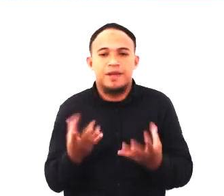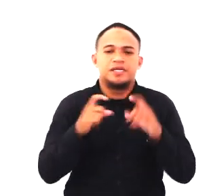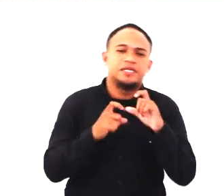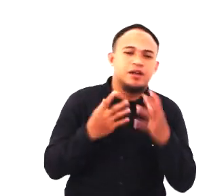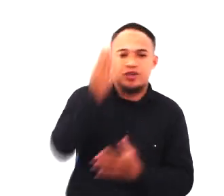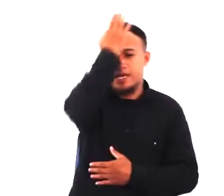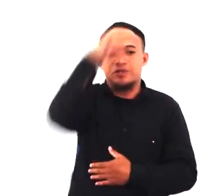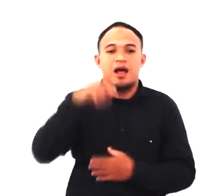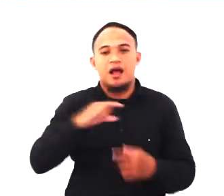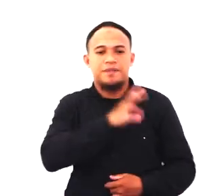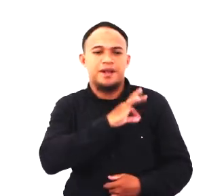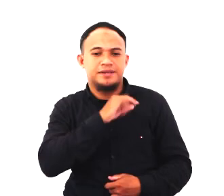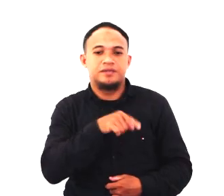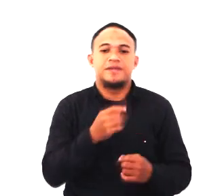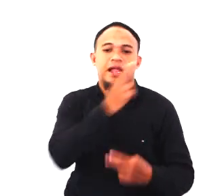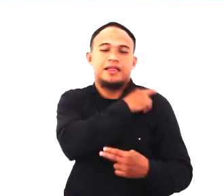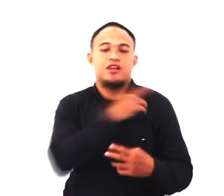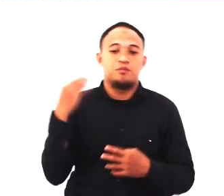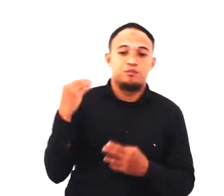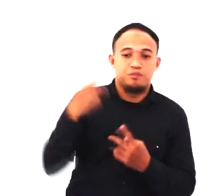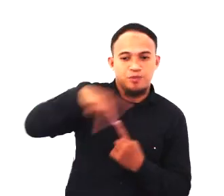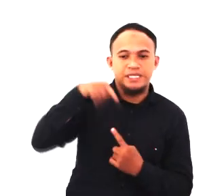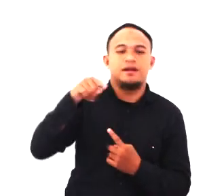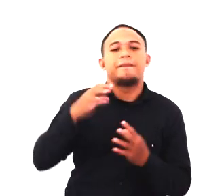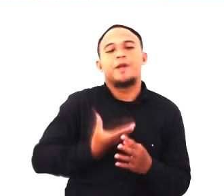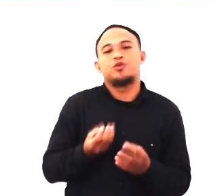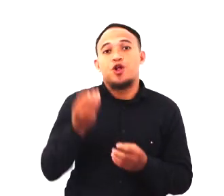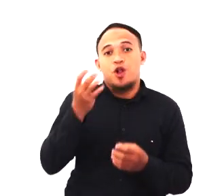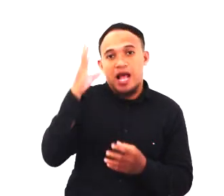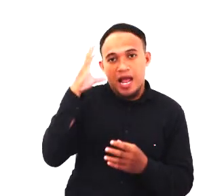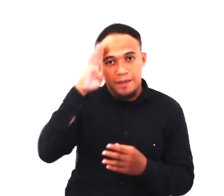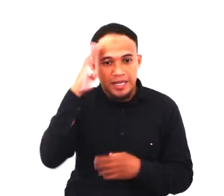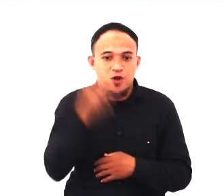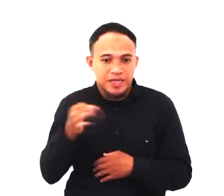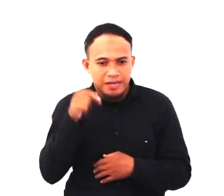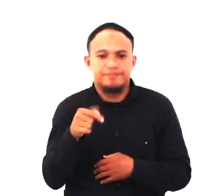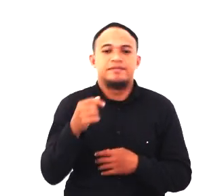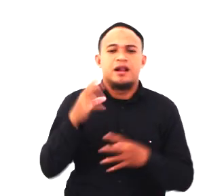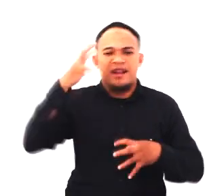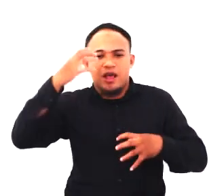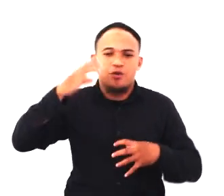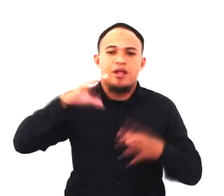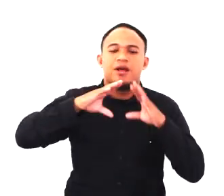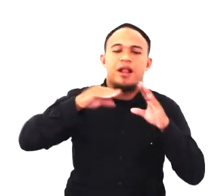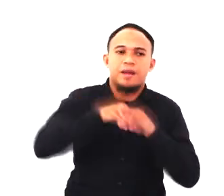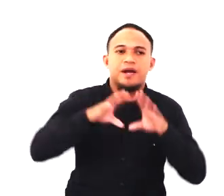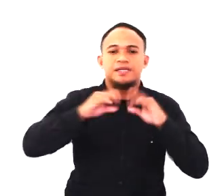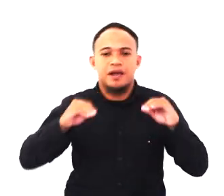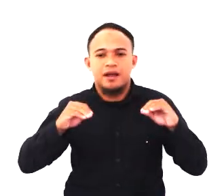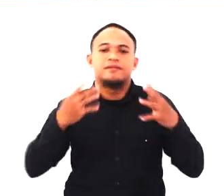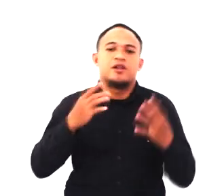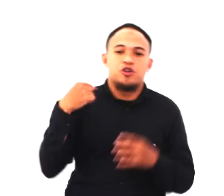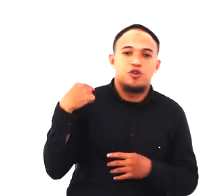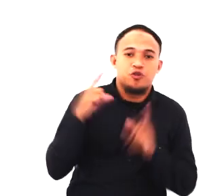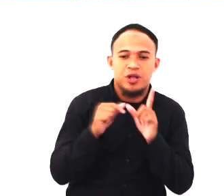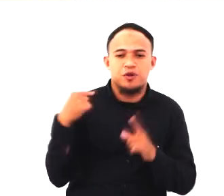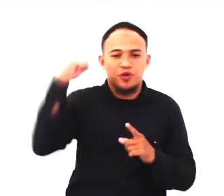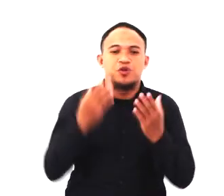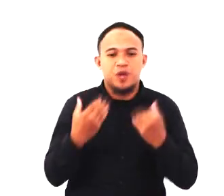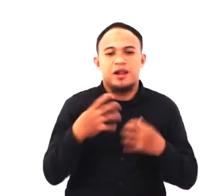provinsi maupun kabupaten kota tidak ragu-ragu dalam bekerja. Wagub juga mengungkapkan dua kunci